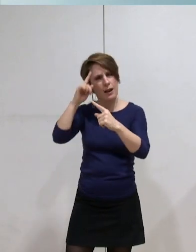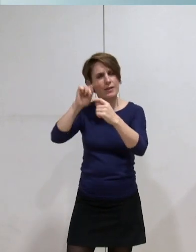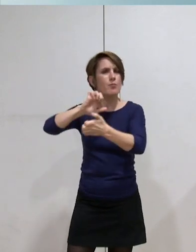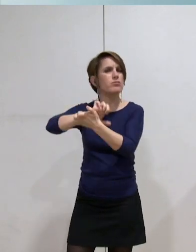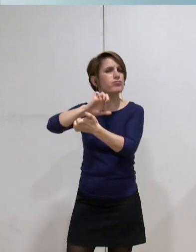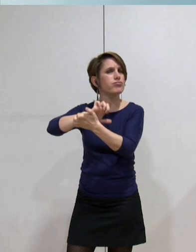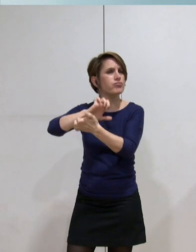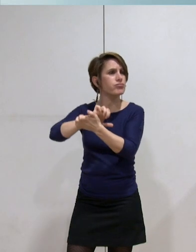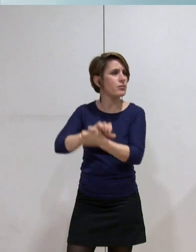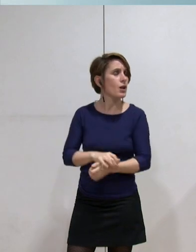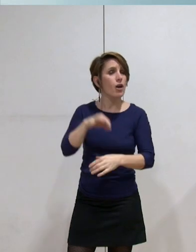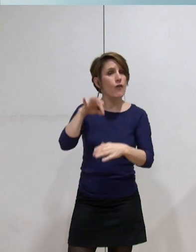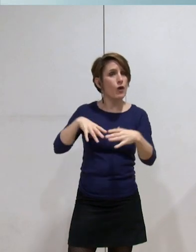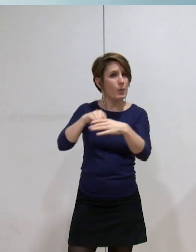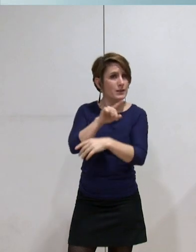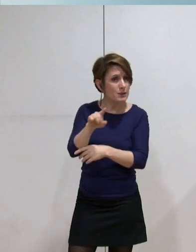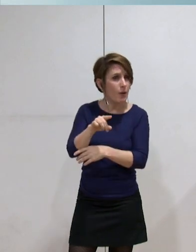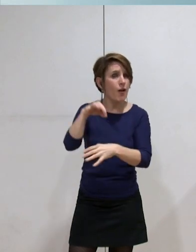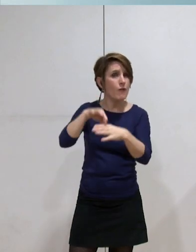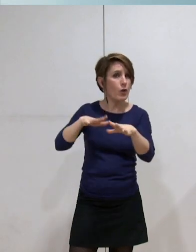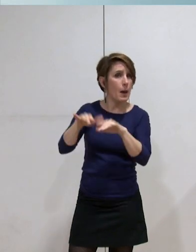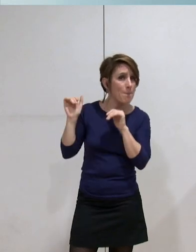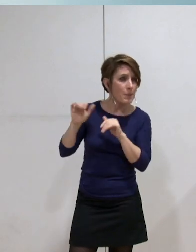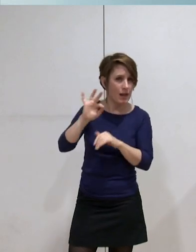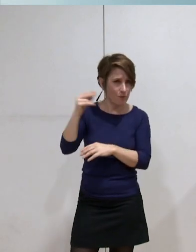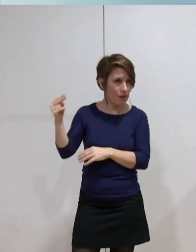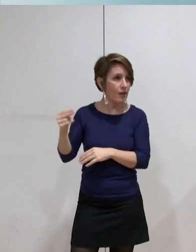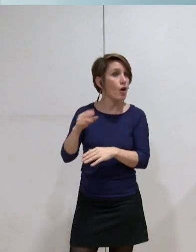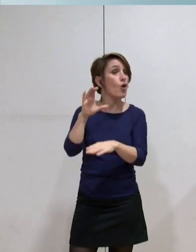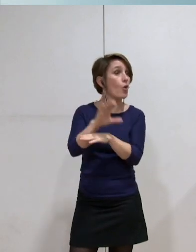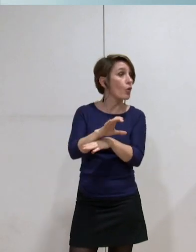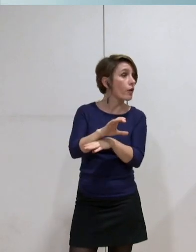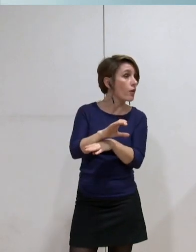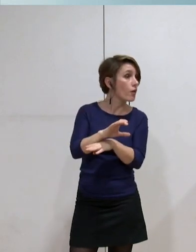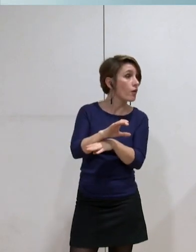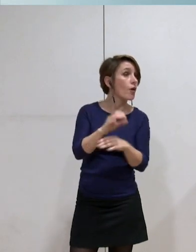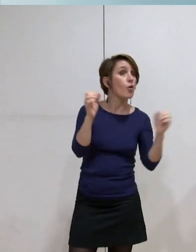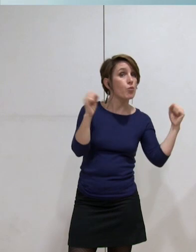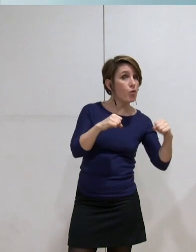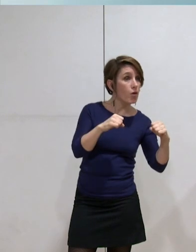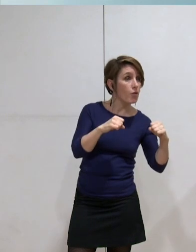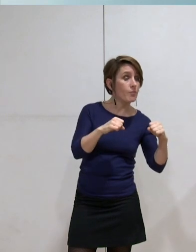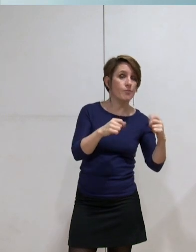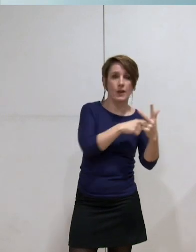je mets au voix qui ne prend pas part au vote qui s'abstient Front National qui vote contre qui vote pour les trois autres groupes